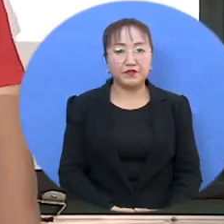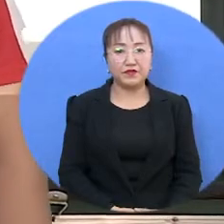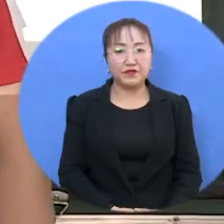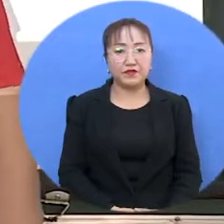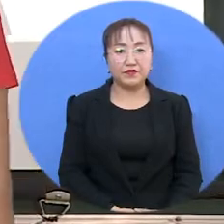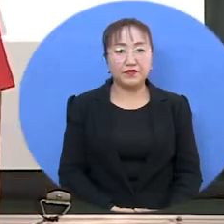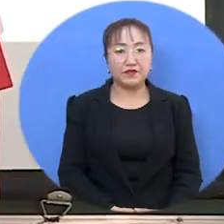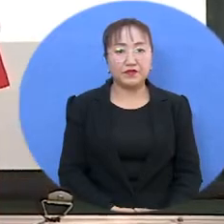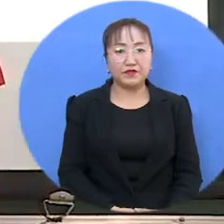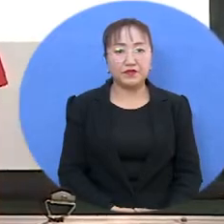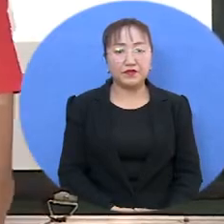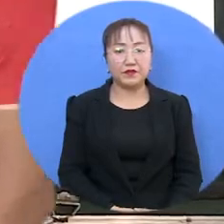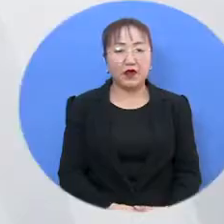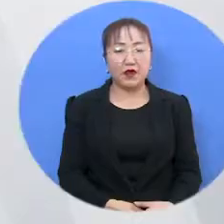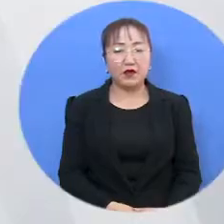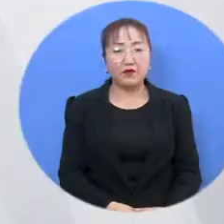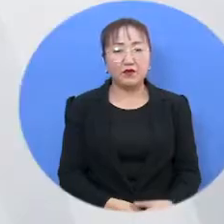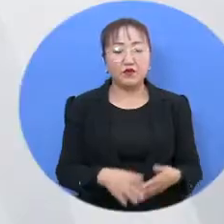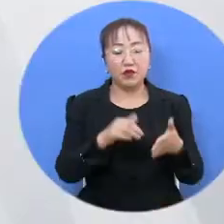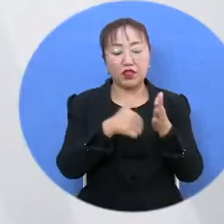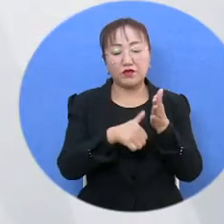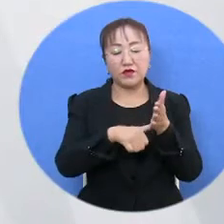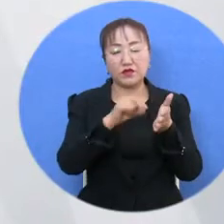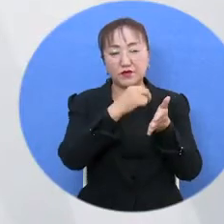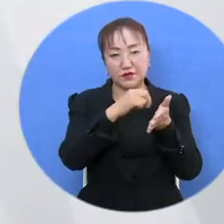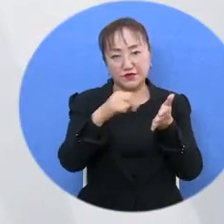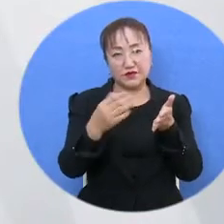за хэмжилтэй хийсэн бол дэвтэртээ бичээрээ